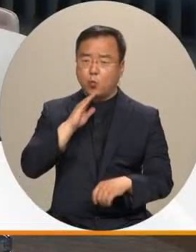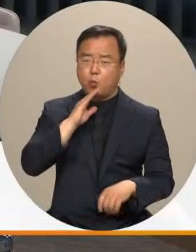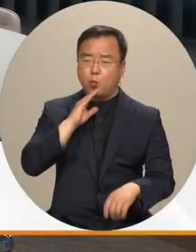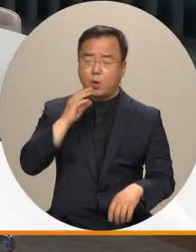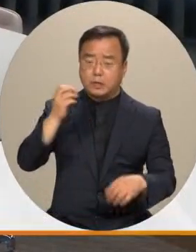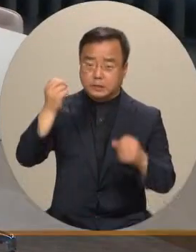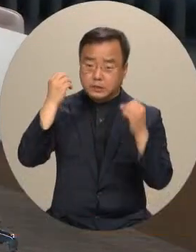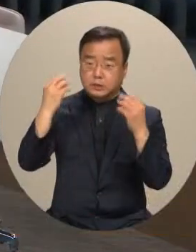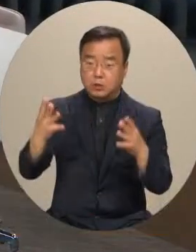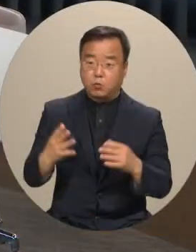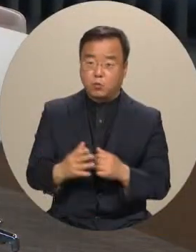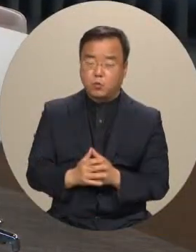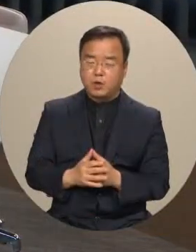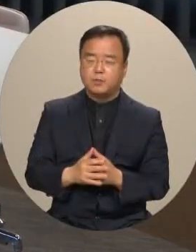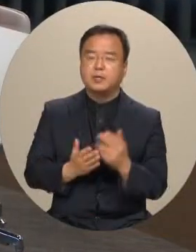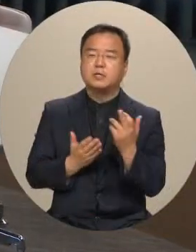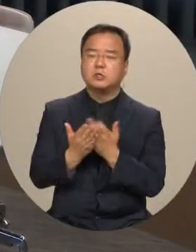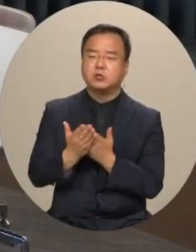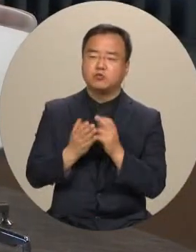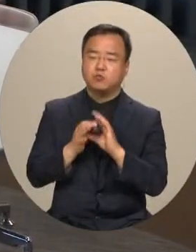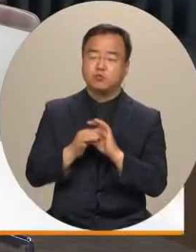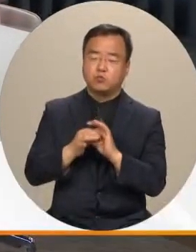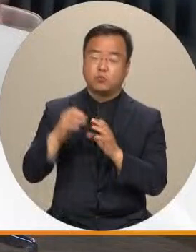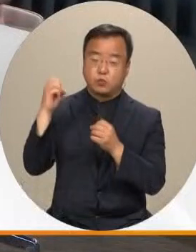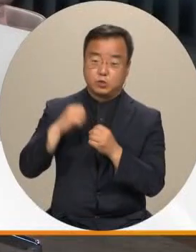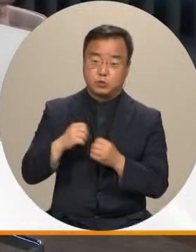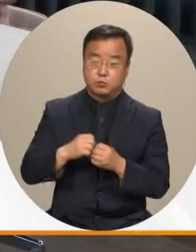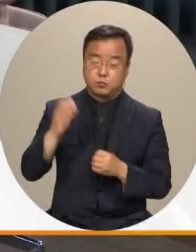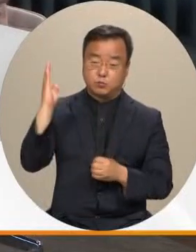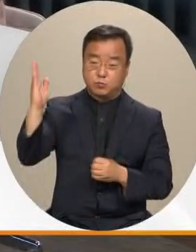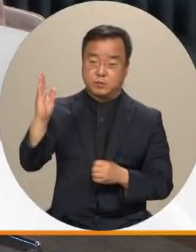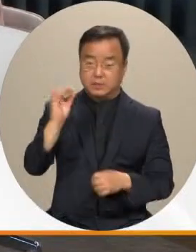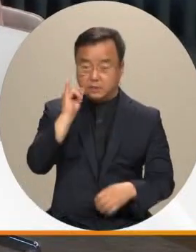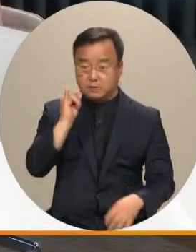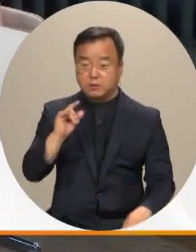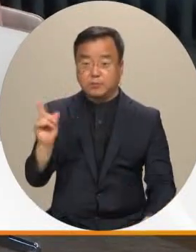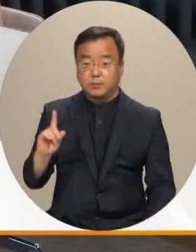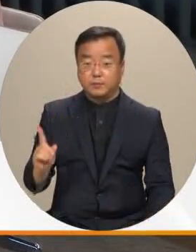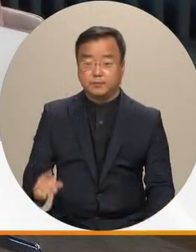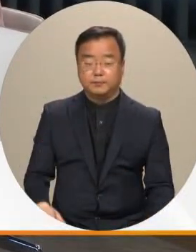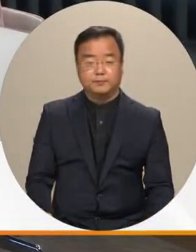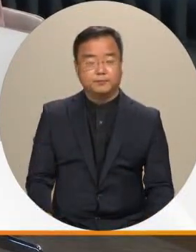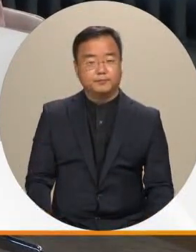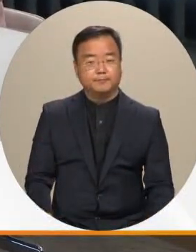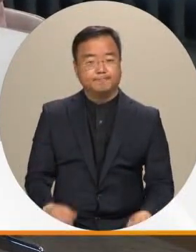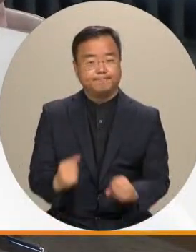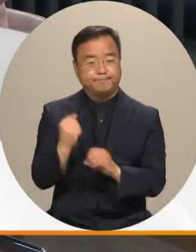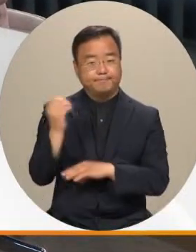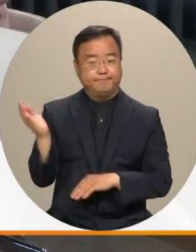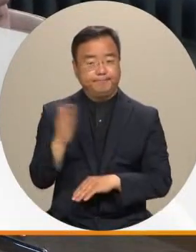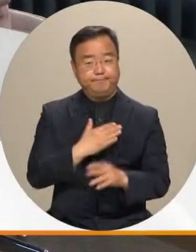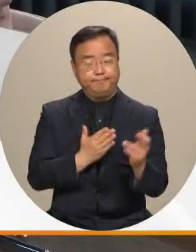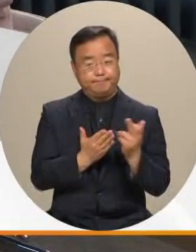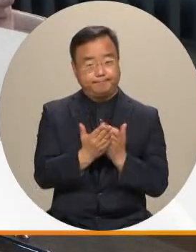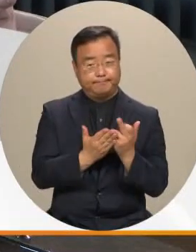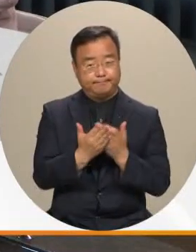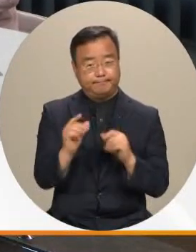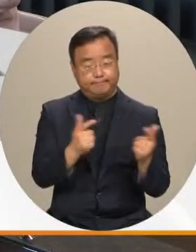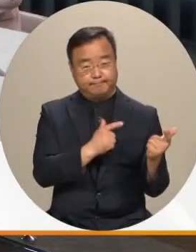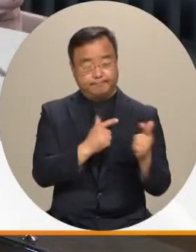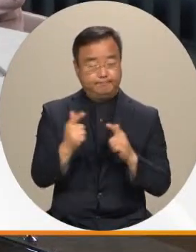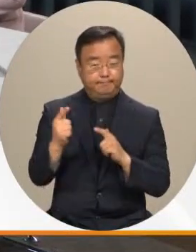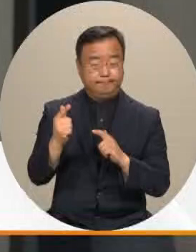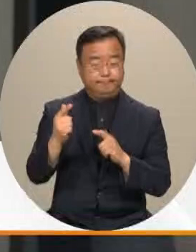제주도와 관련된 신화가 녹아 있습니다 어떤 내용입니까 기본적으로 제주에는 많은